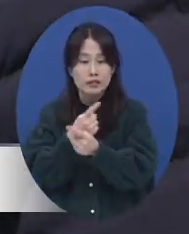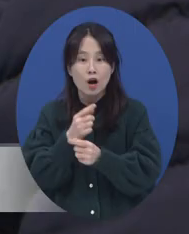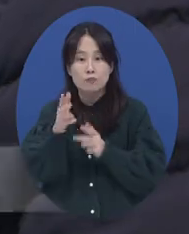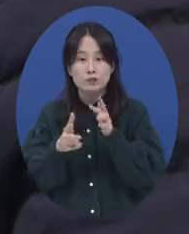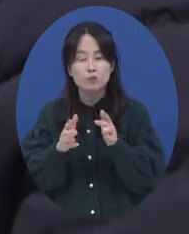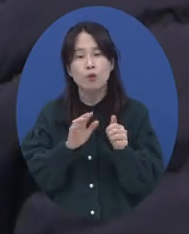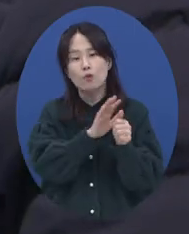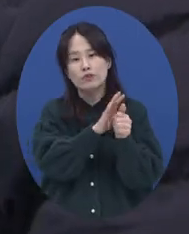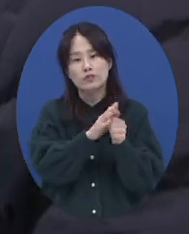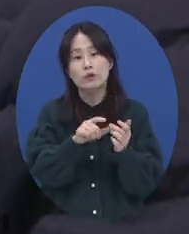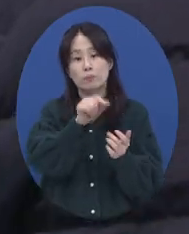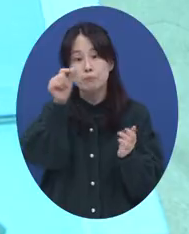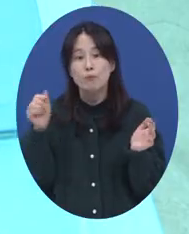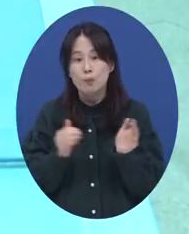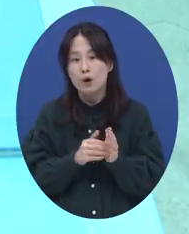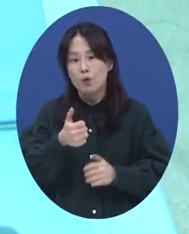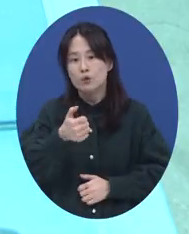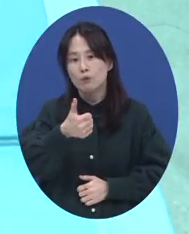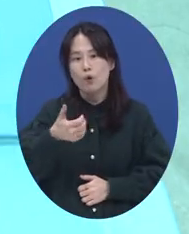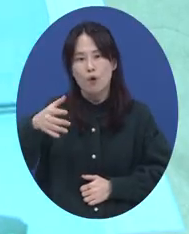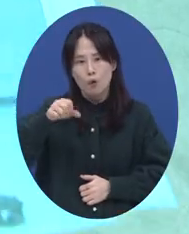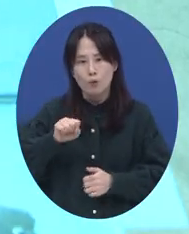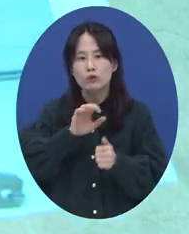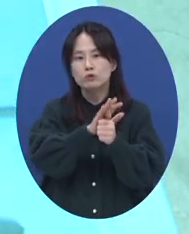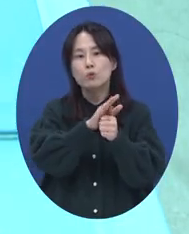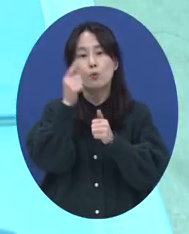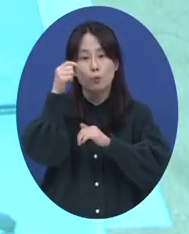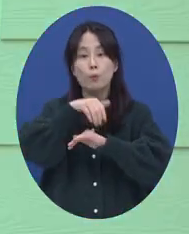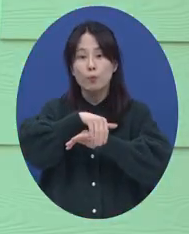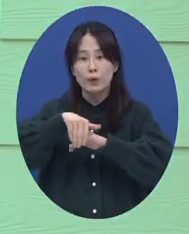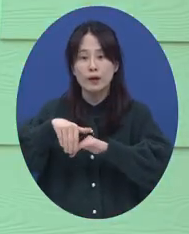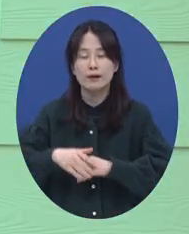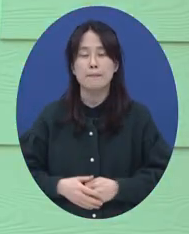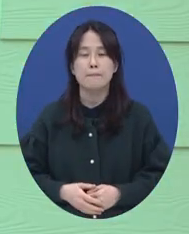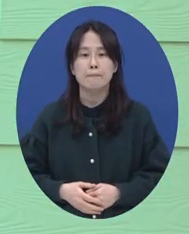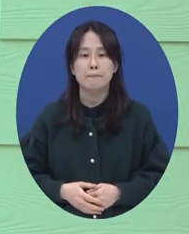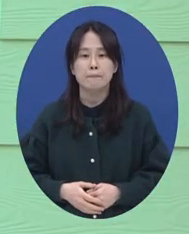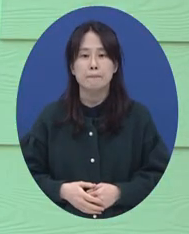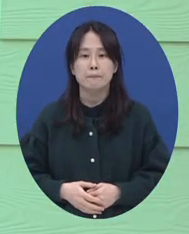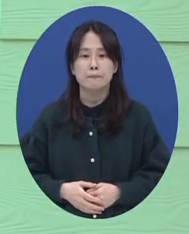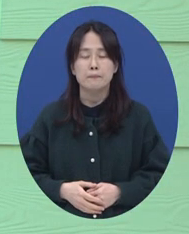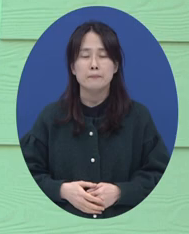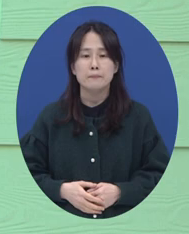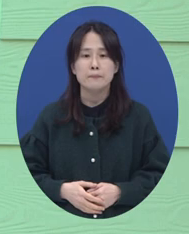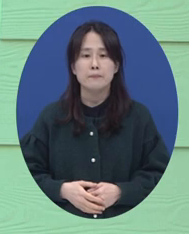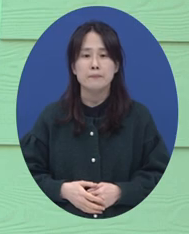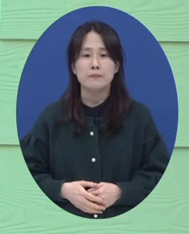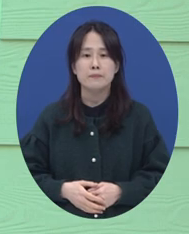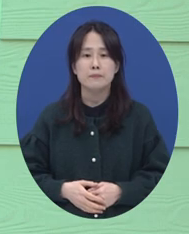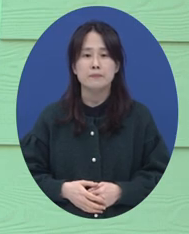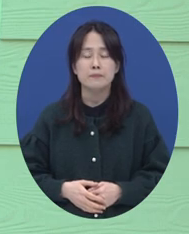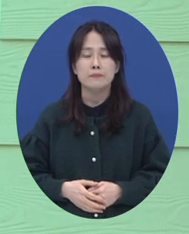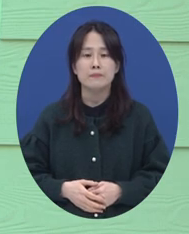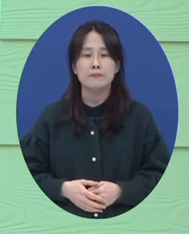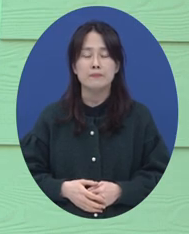지원 대상으로 선정해 55억 원을 지원할 예정입니다 경기 gtv 구형 술입니다